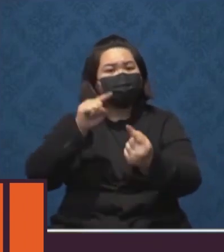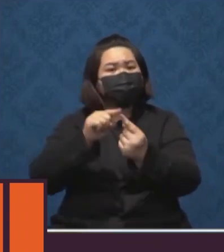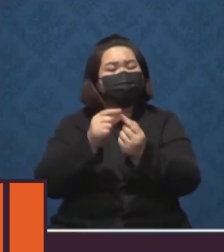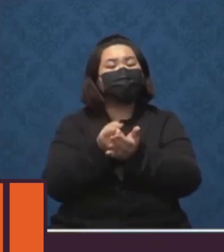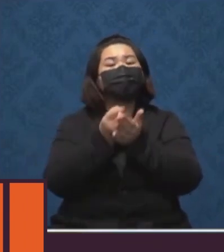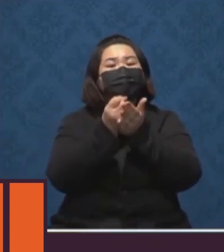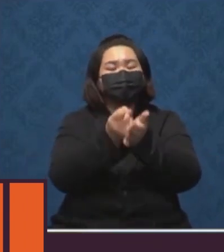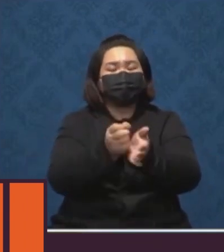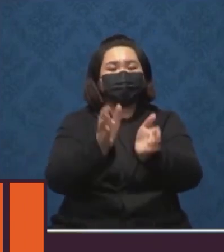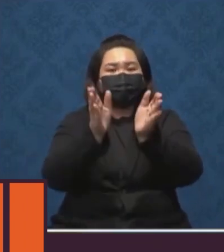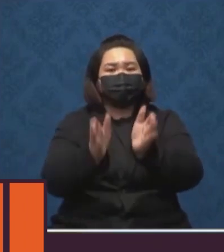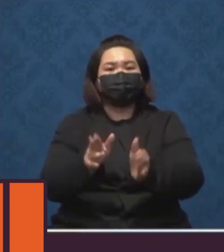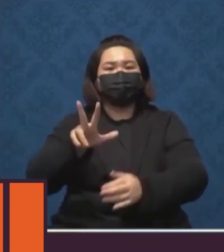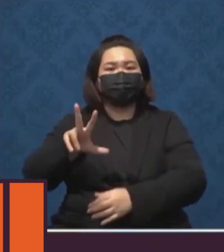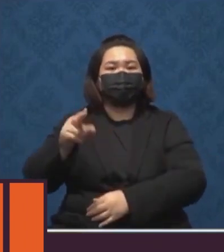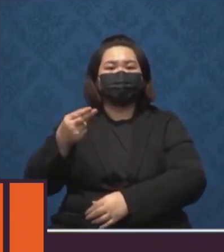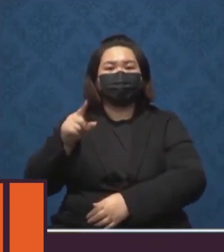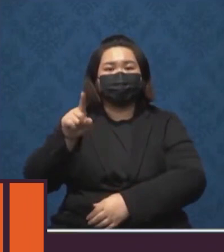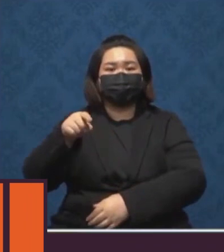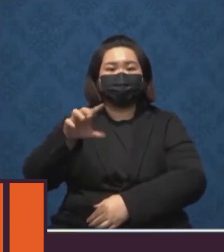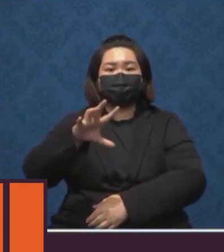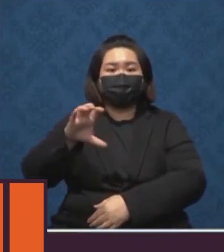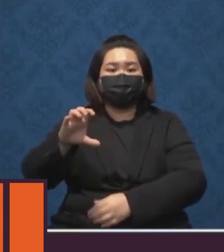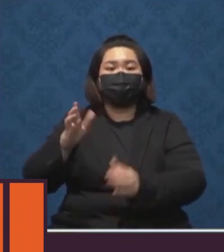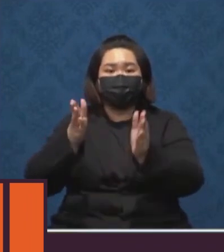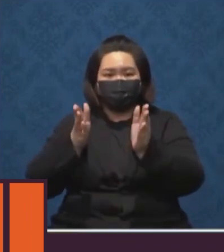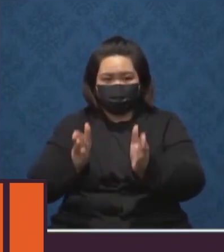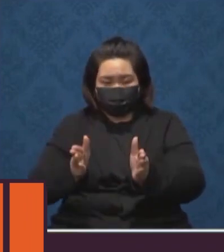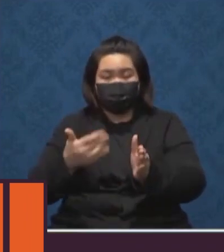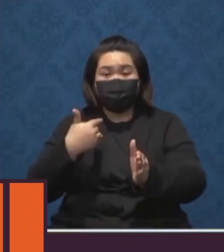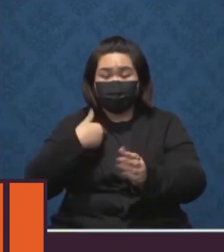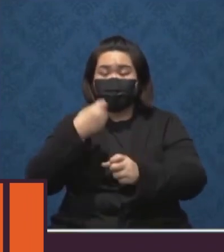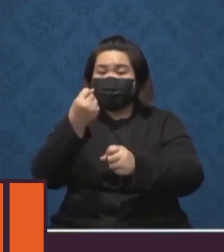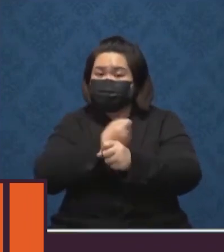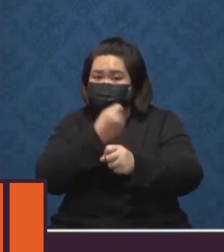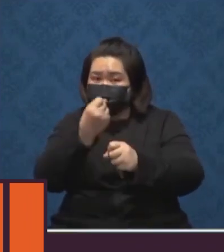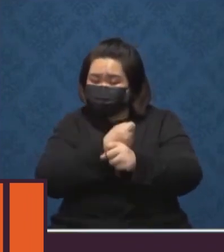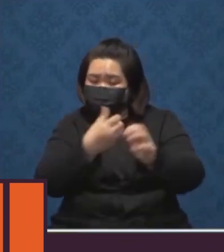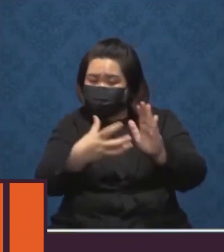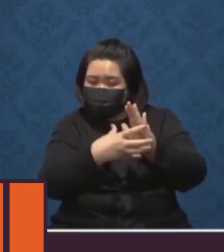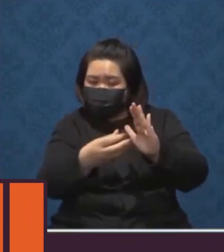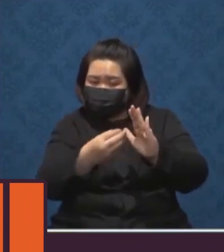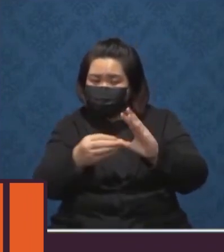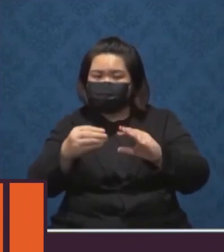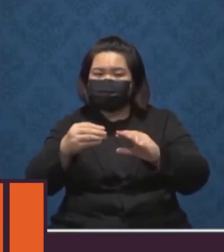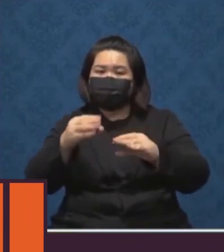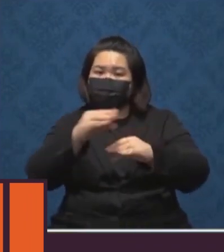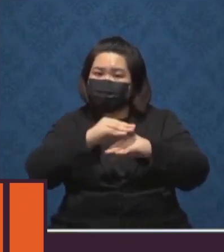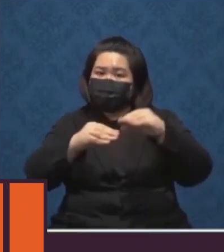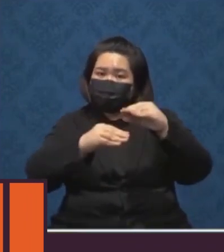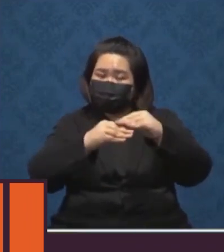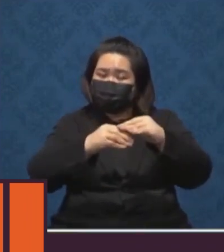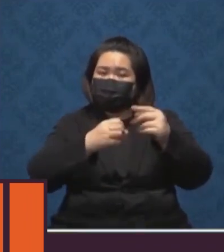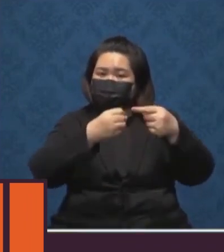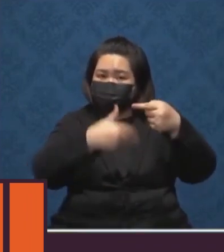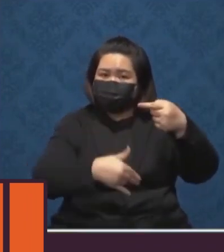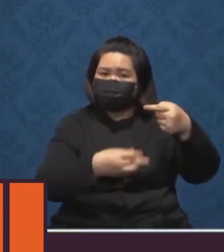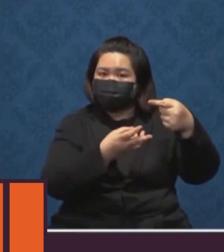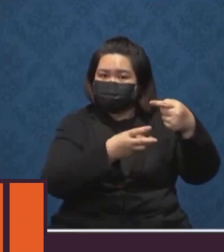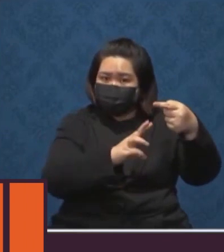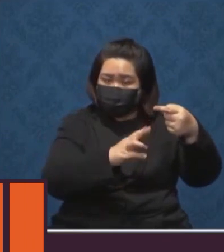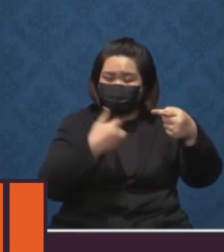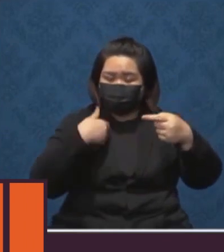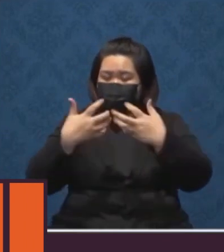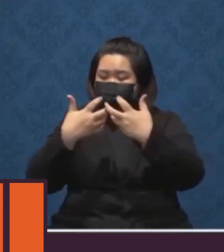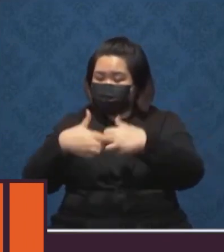งานจำนวน 31,500 คนผ่านการฝึกอบรมตามหลกสูตร 16 หลักสูตรแบ่งเป็ 8 อศาหกรรมและแจกช